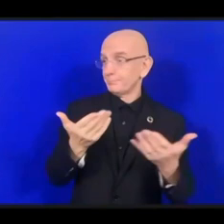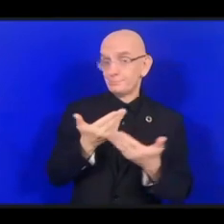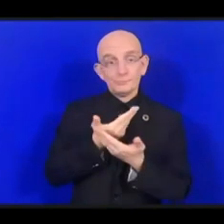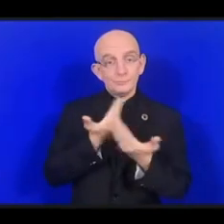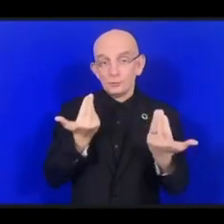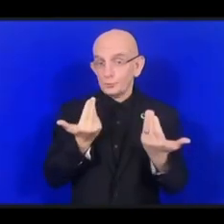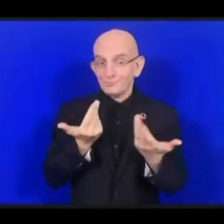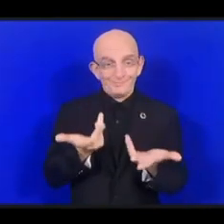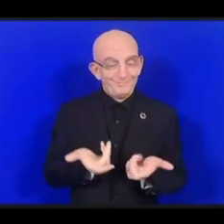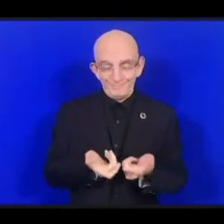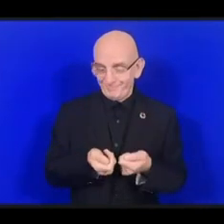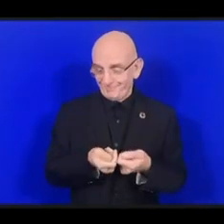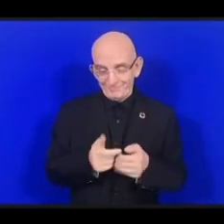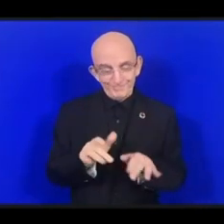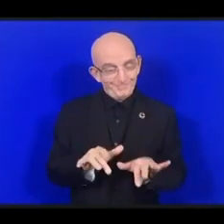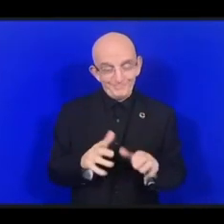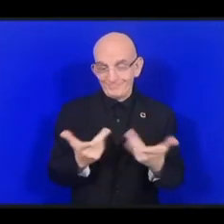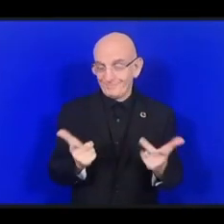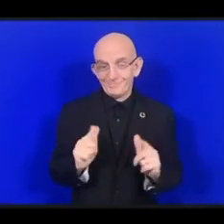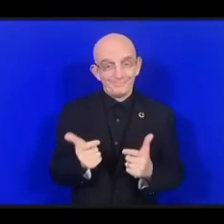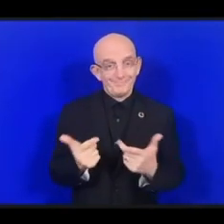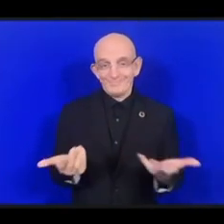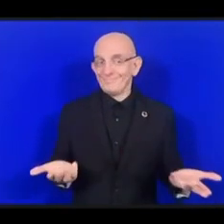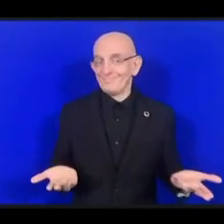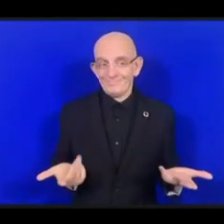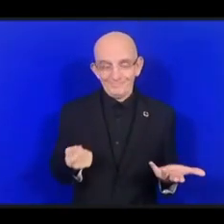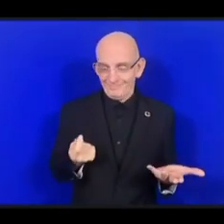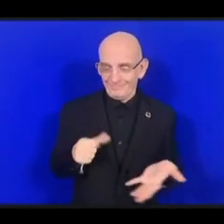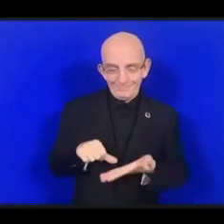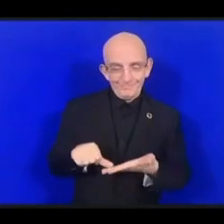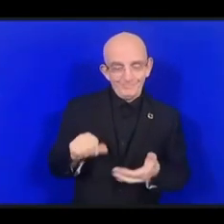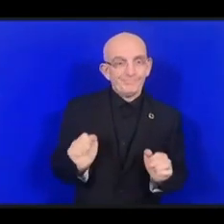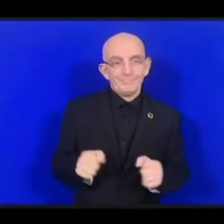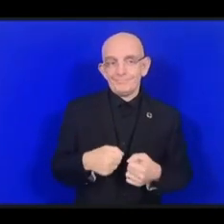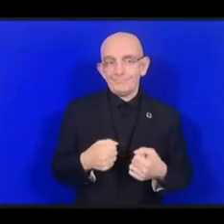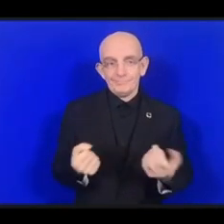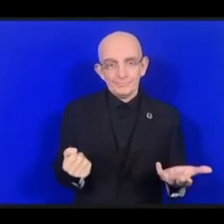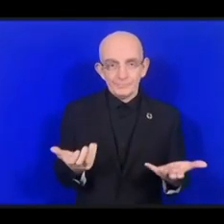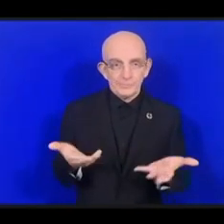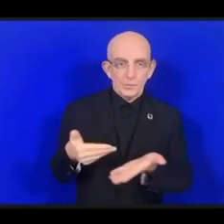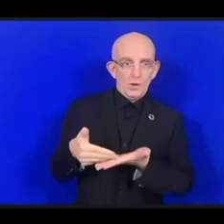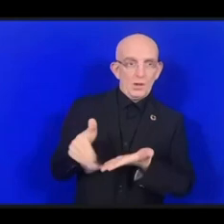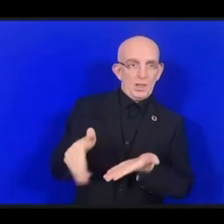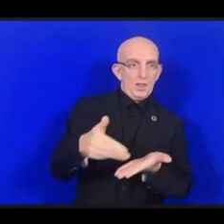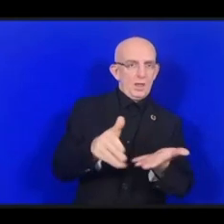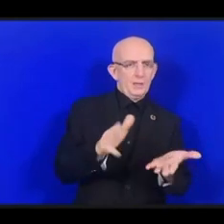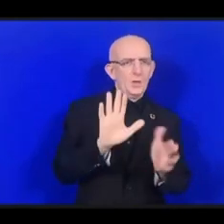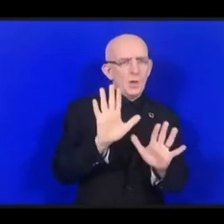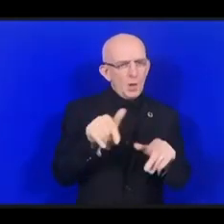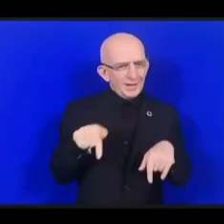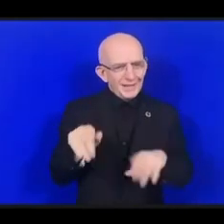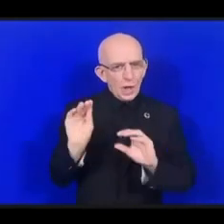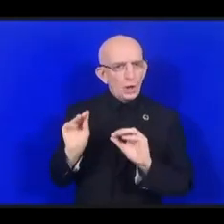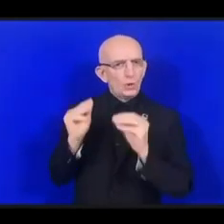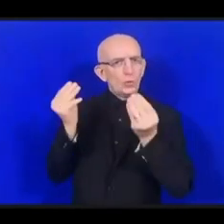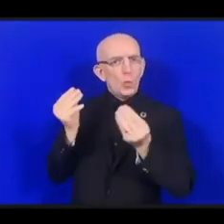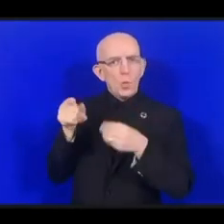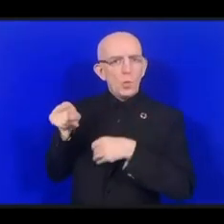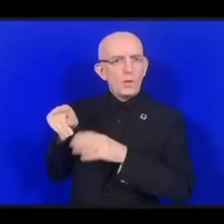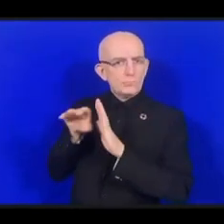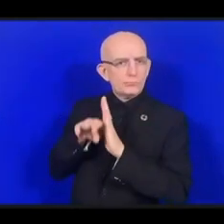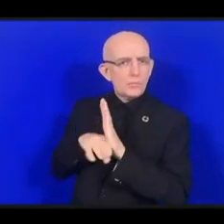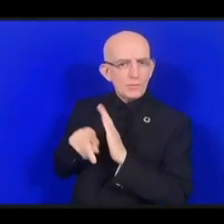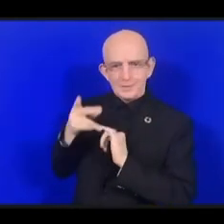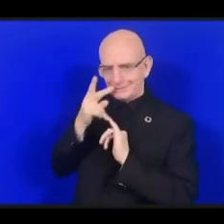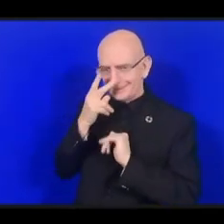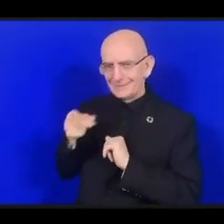是可用的，而且是包容的。更发人警醒的是，还有